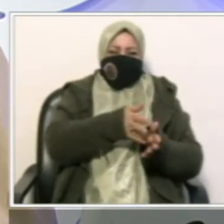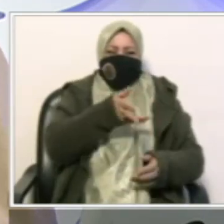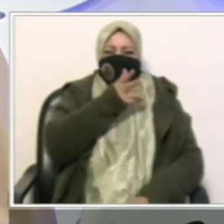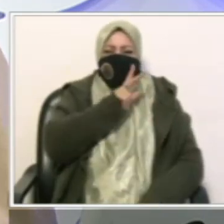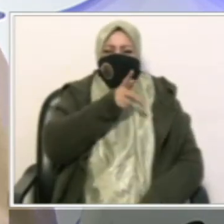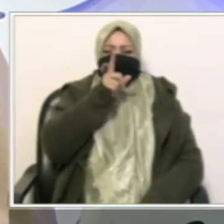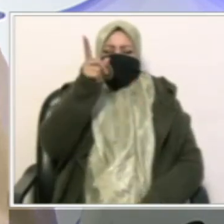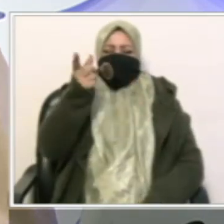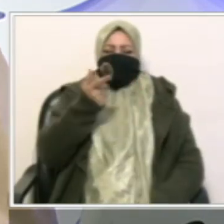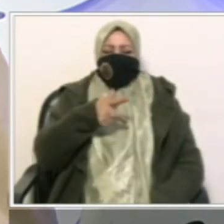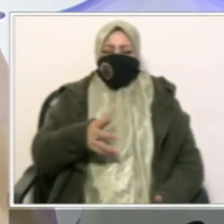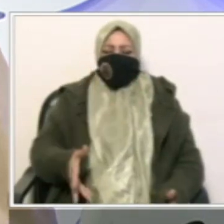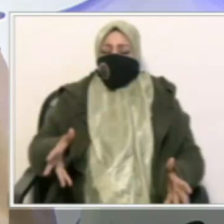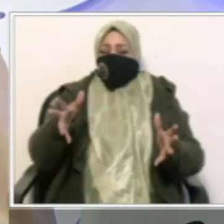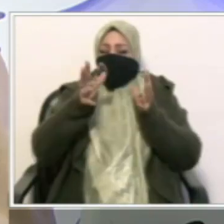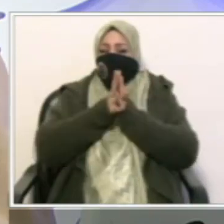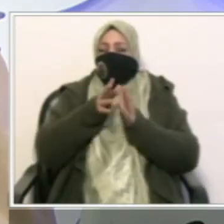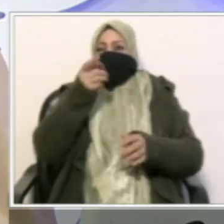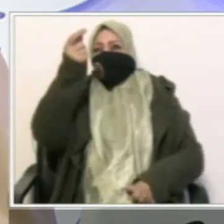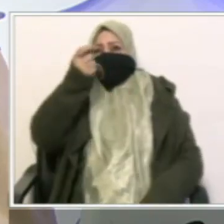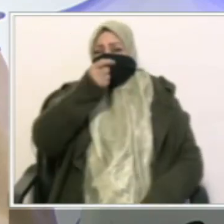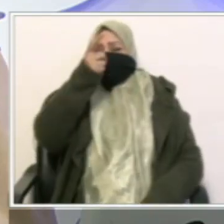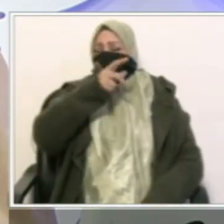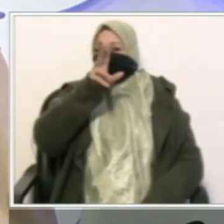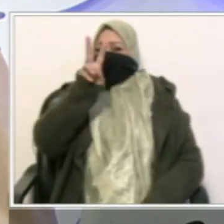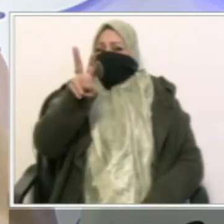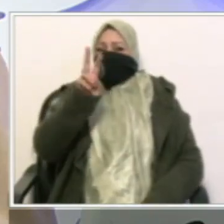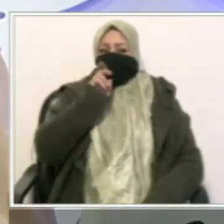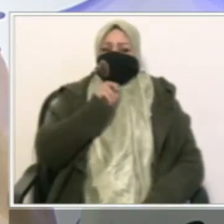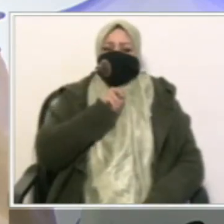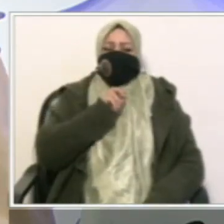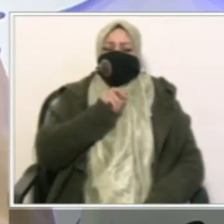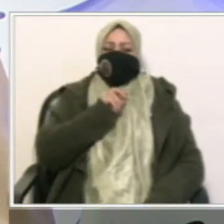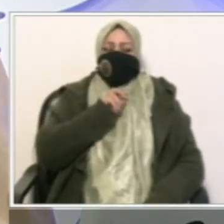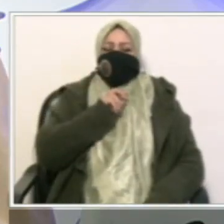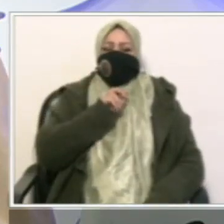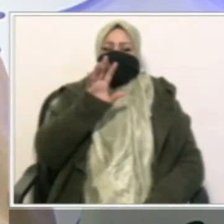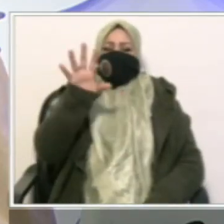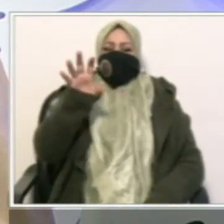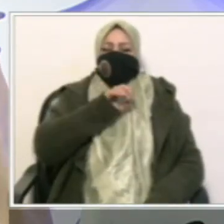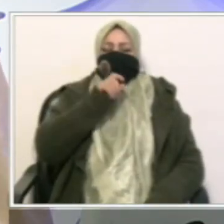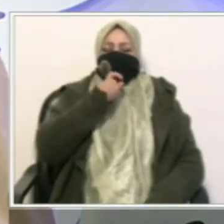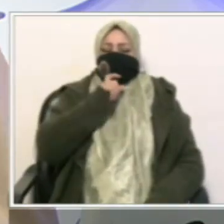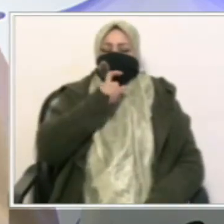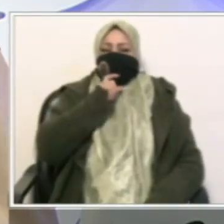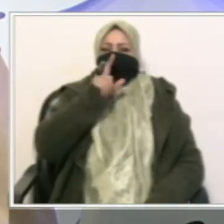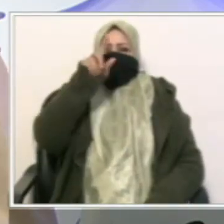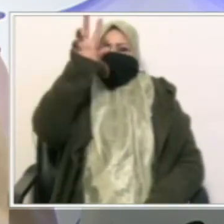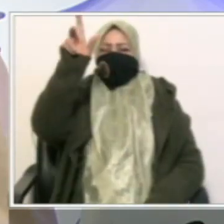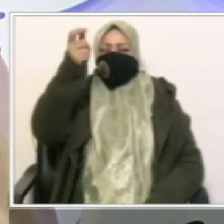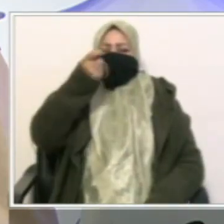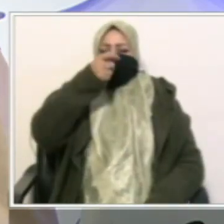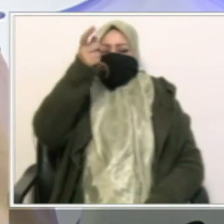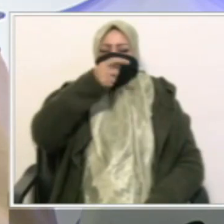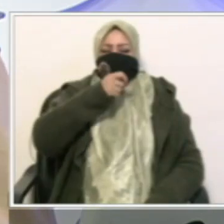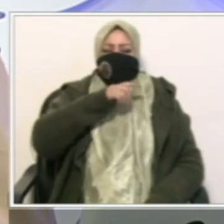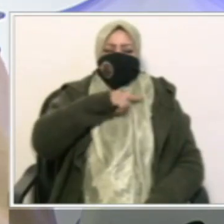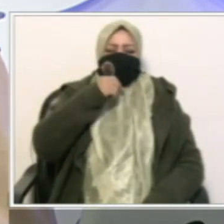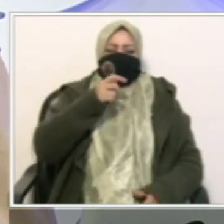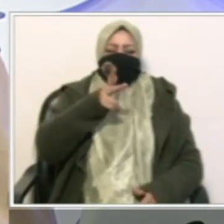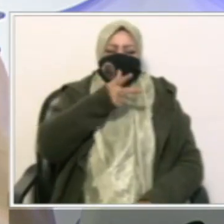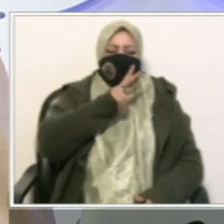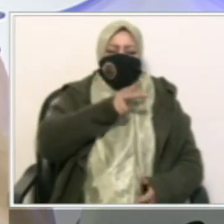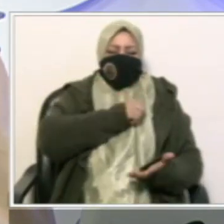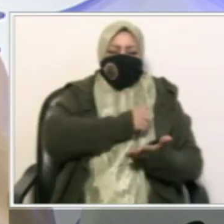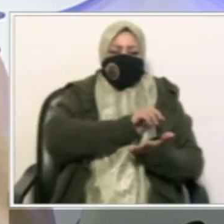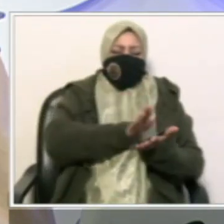يتخذه بعض الناس ضعفاء الإيمان يتخذونه خمراً، فما منعته الشريعة؟ قال